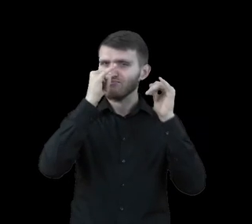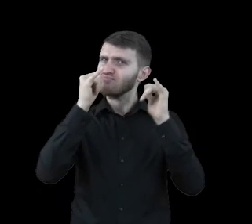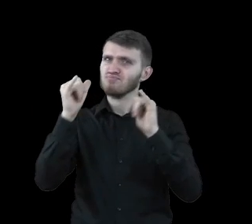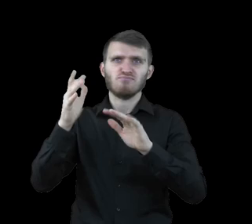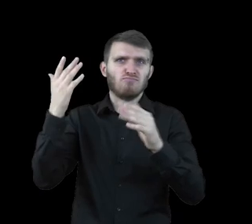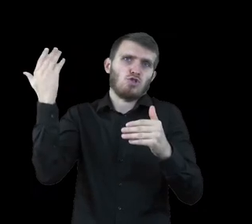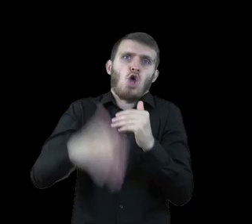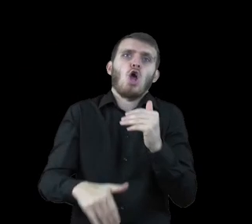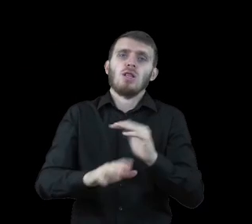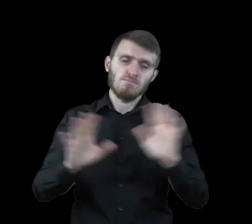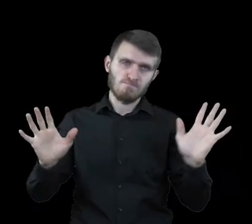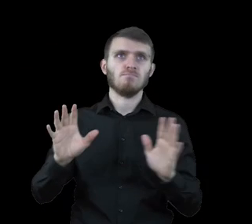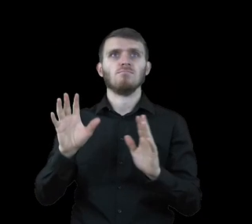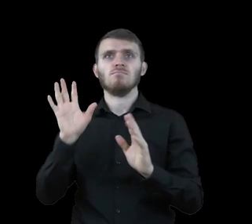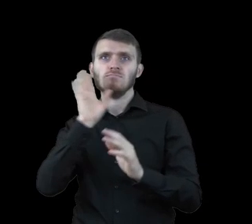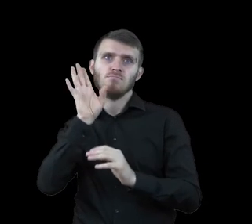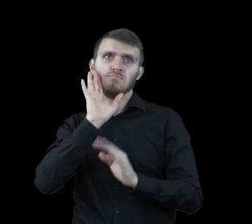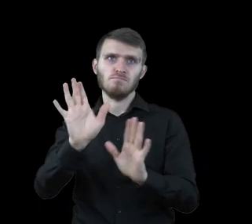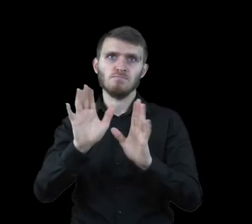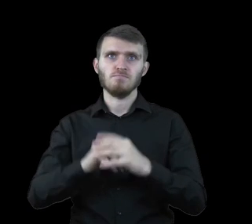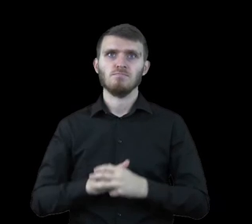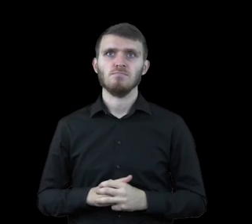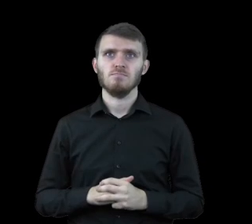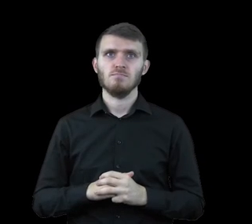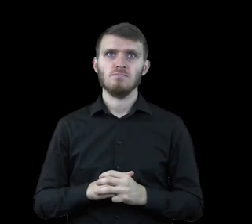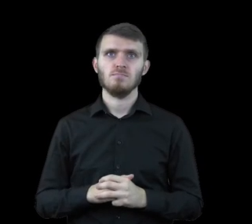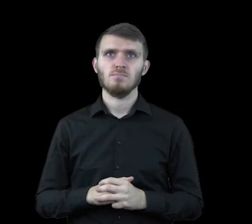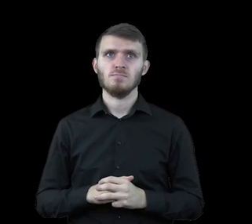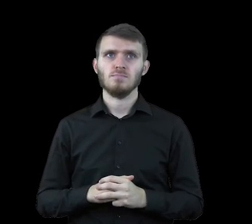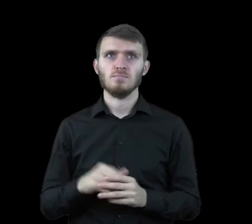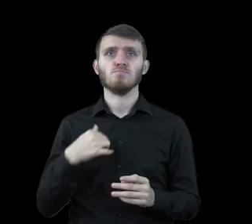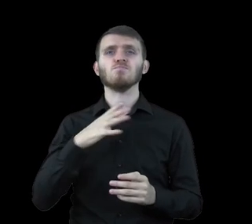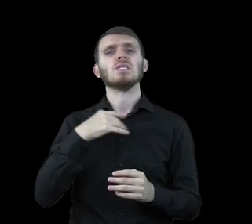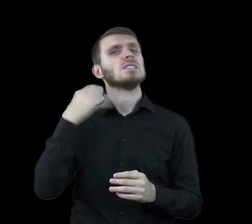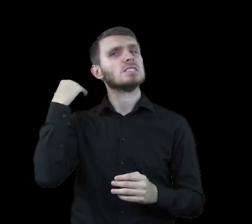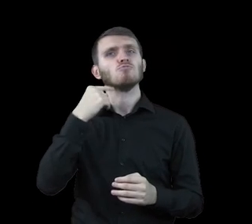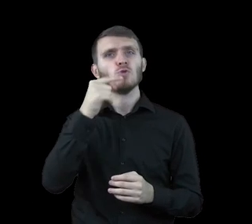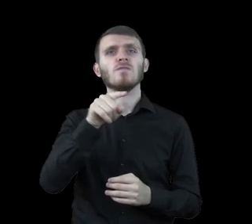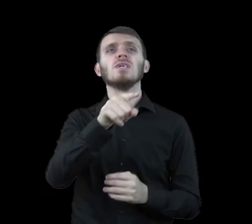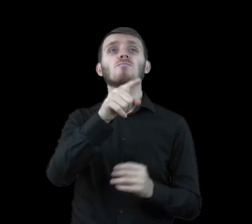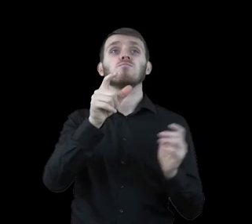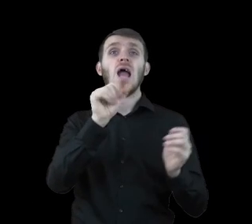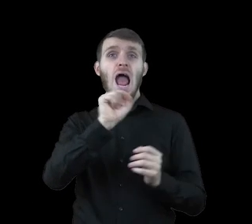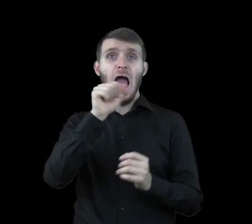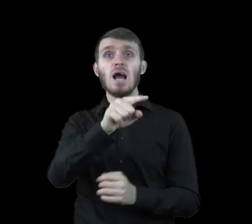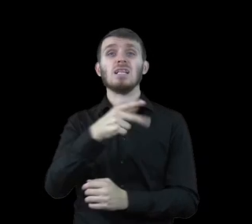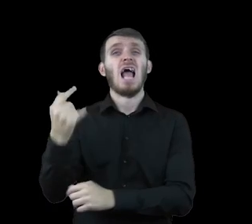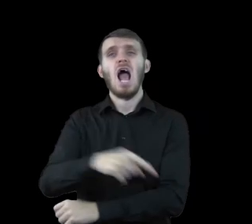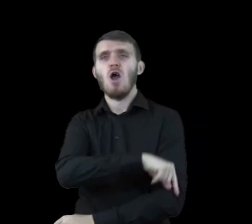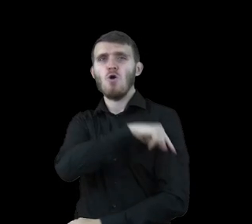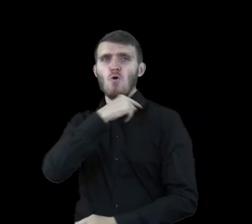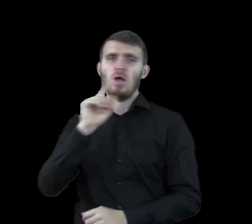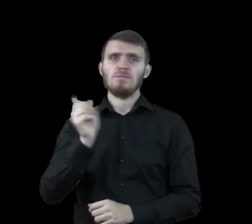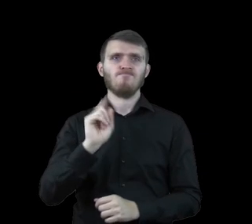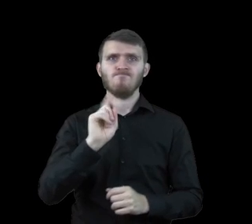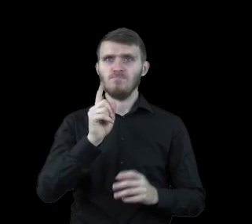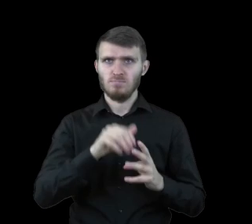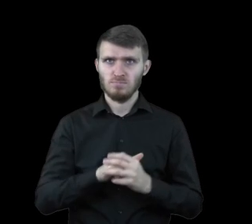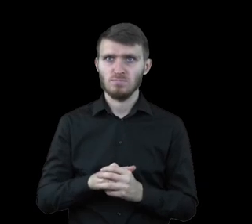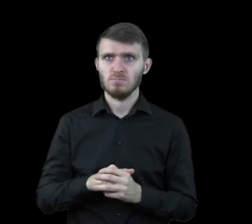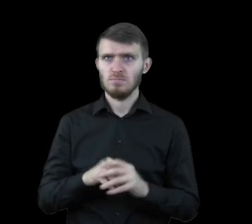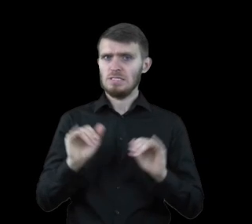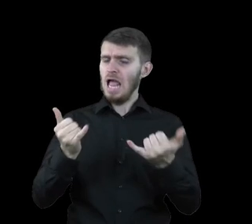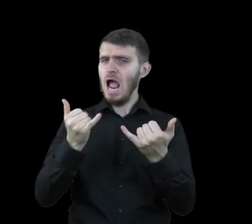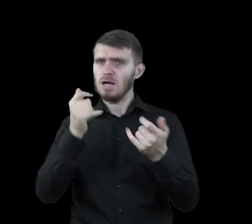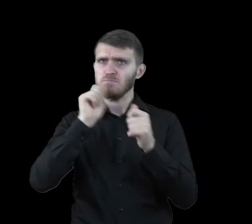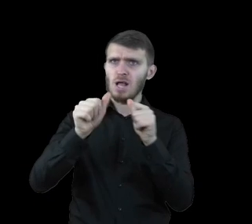najdłuższy. Możemy sobie przypomnieć albo obliczyć, ile wynosi pierwiastek ze 100. No